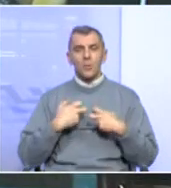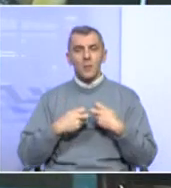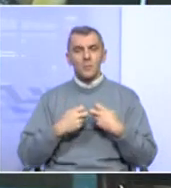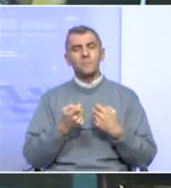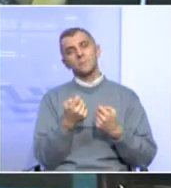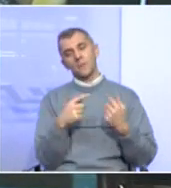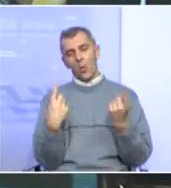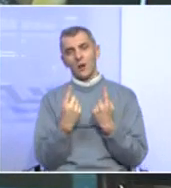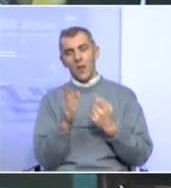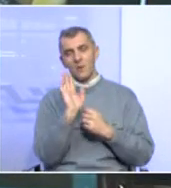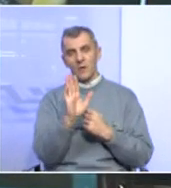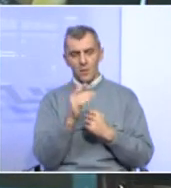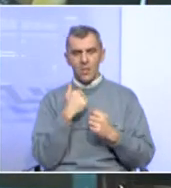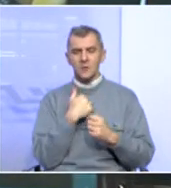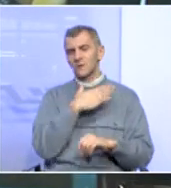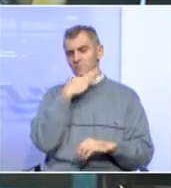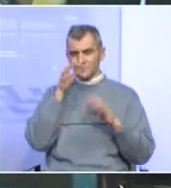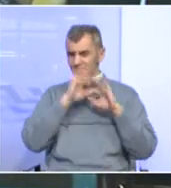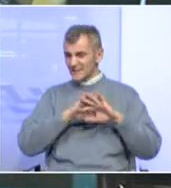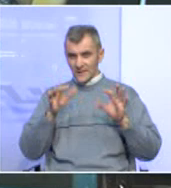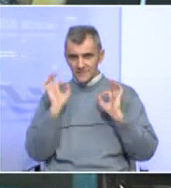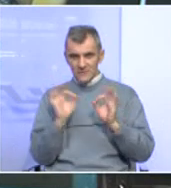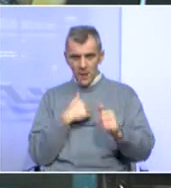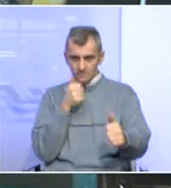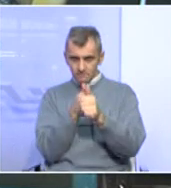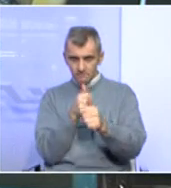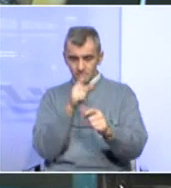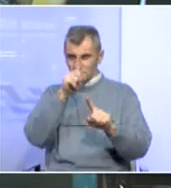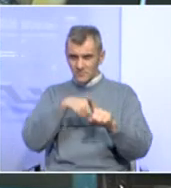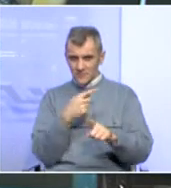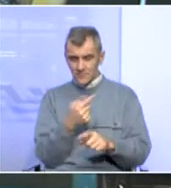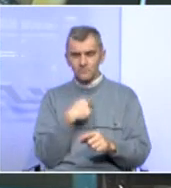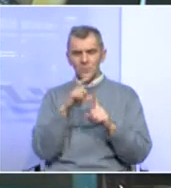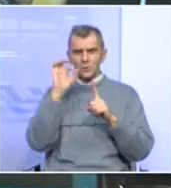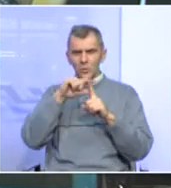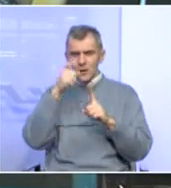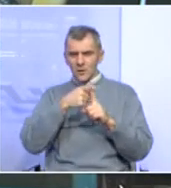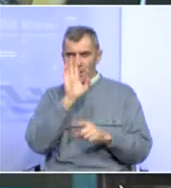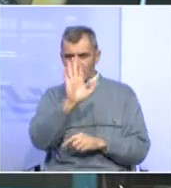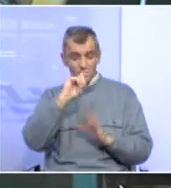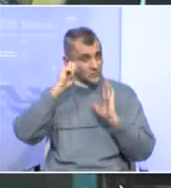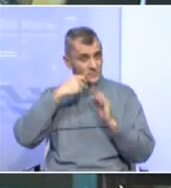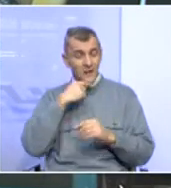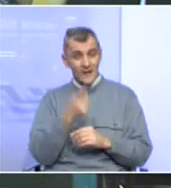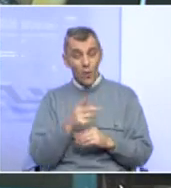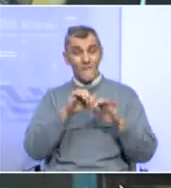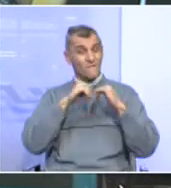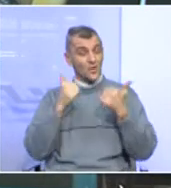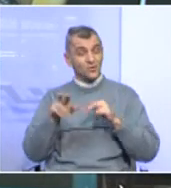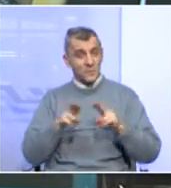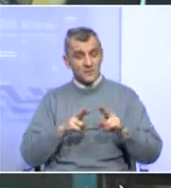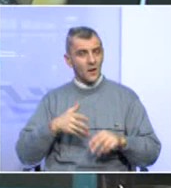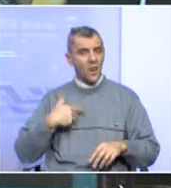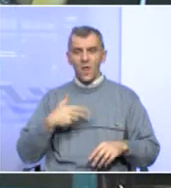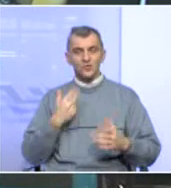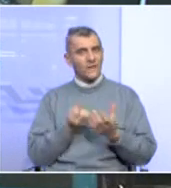reklame i vama. Ja sam stvarno pomno pratio svaki specijal u posljednjih mjesec dana. Dodik je u vašem specijalu rekao da vijeće ministara neće